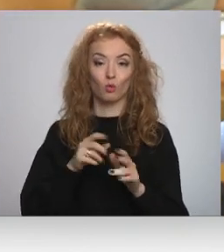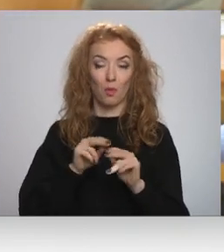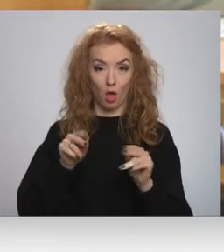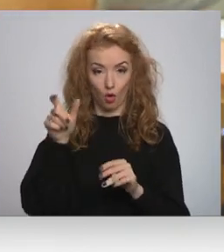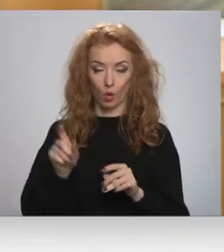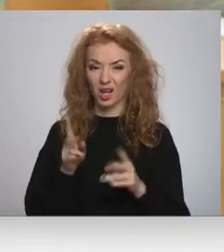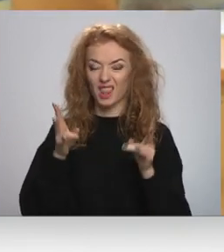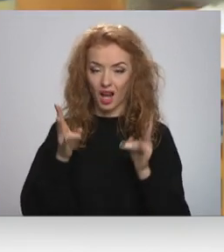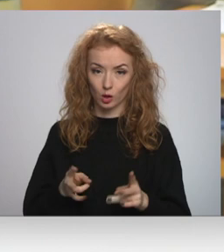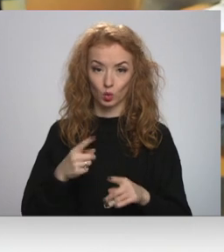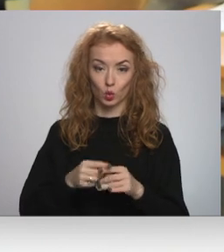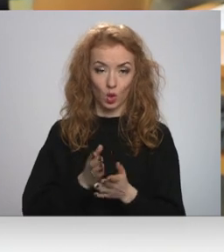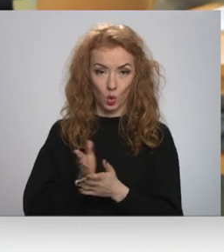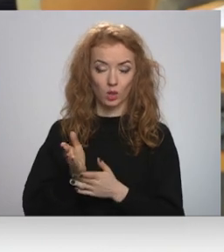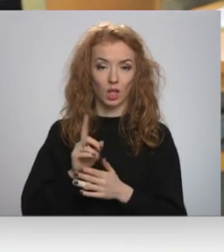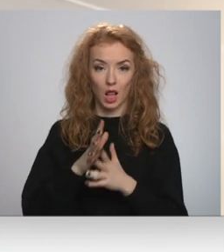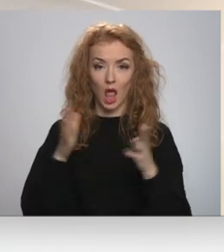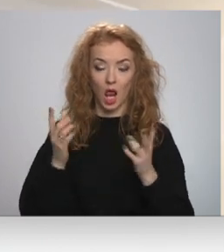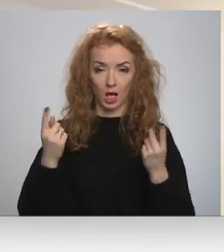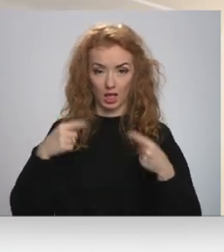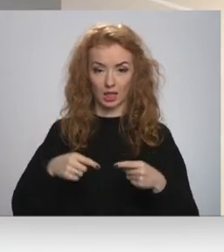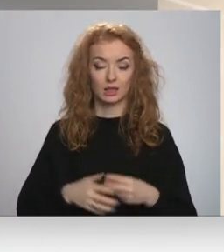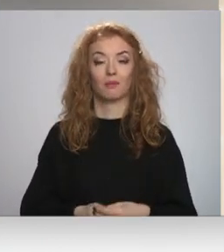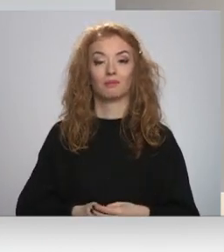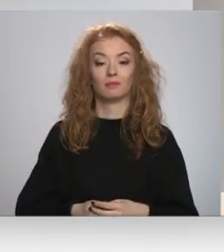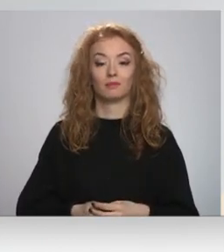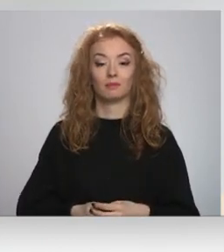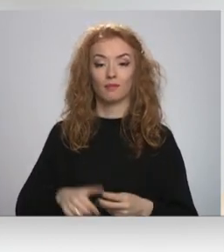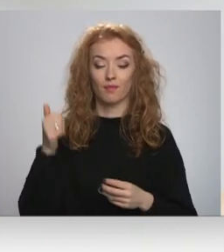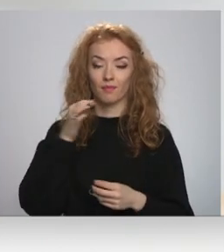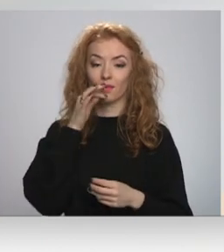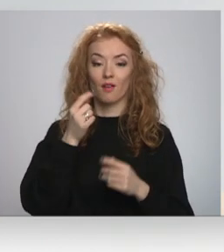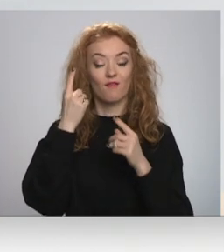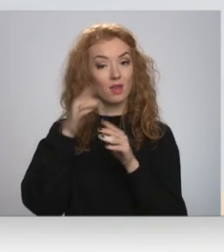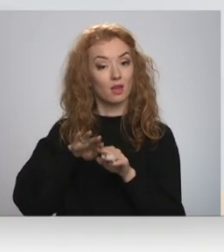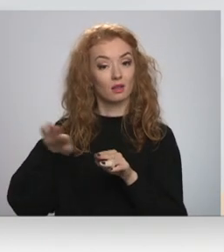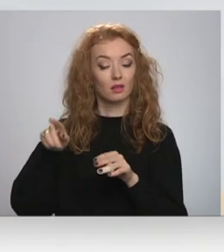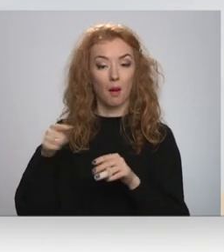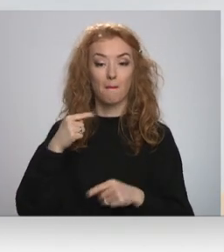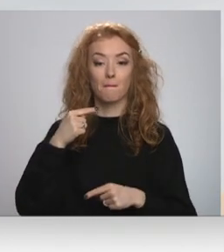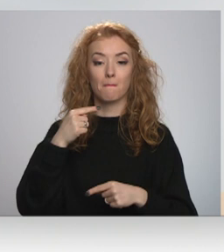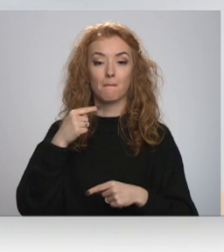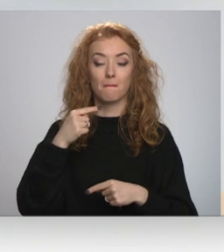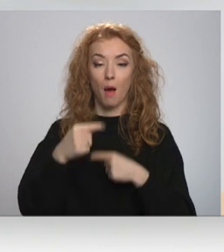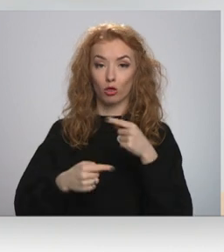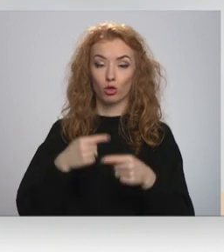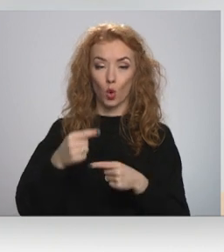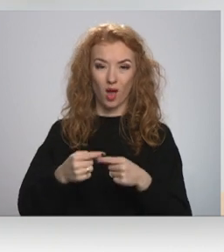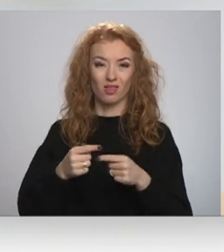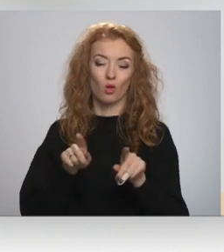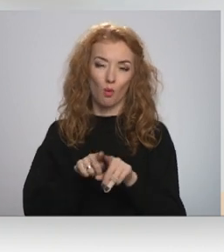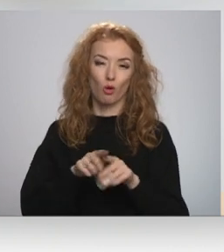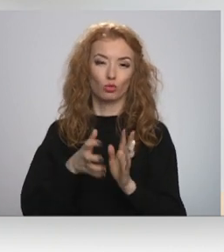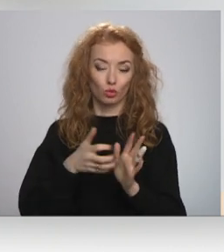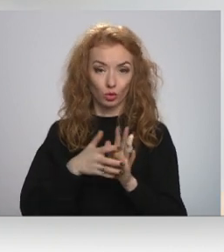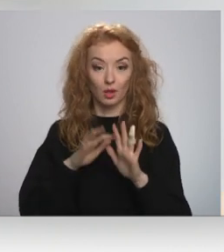traģiska un nozare ir lielas krīzes priekšā. Viens ir mantotās vakances, jo līdz Covid periodam, un tad arī,